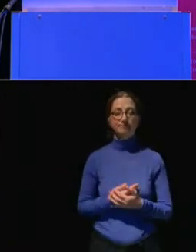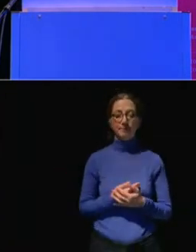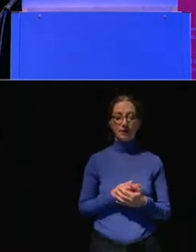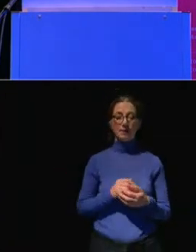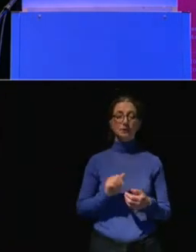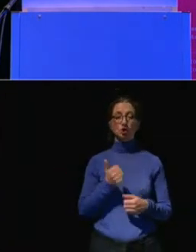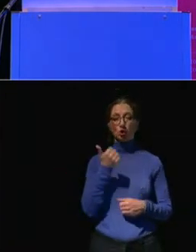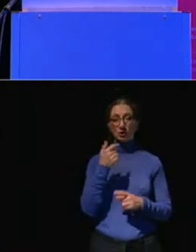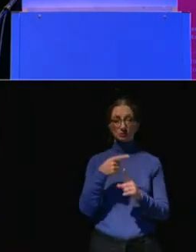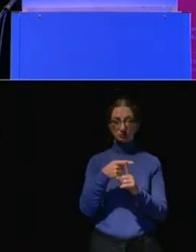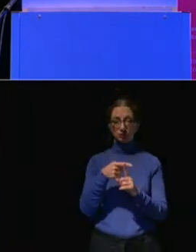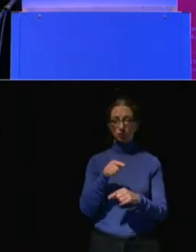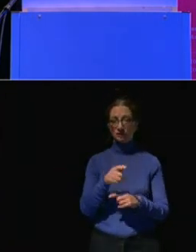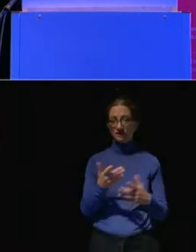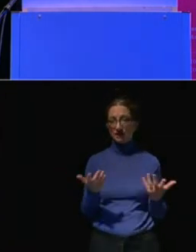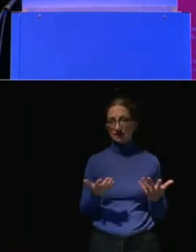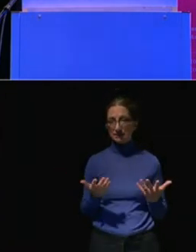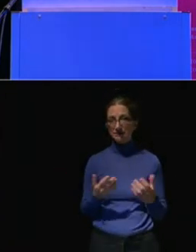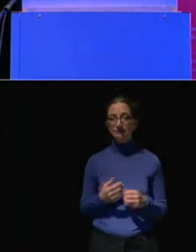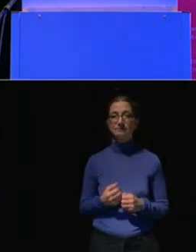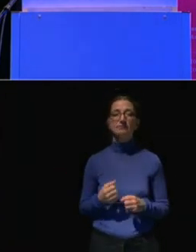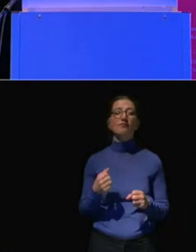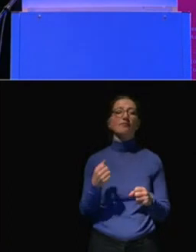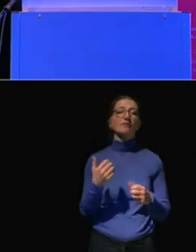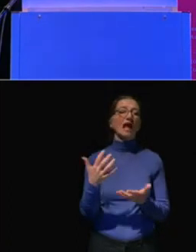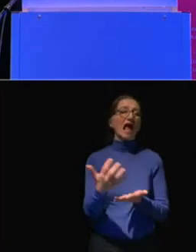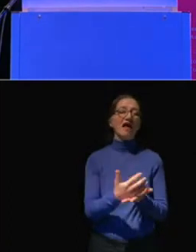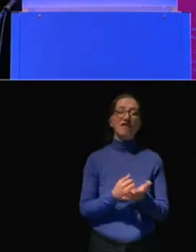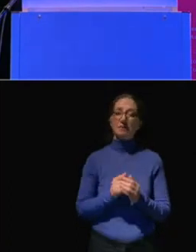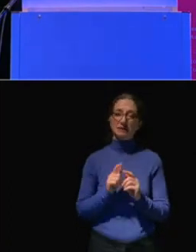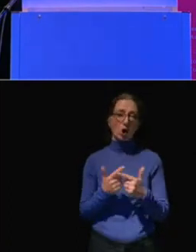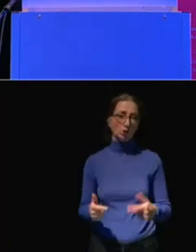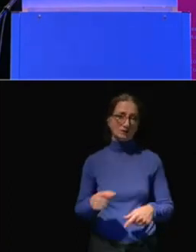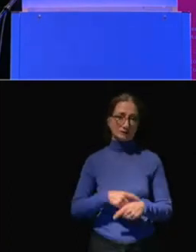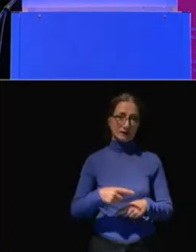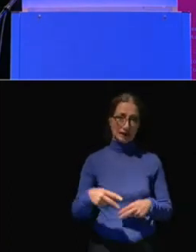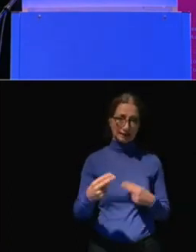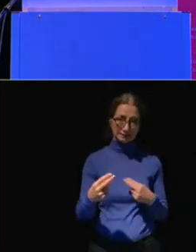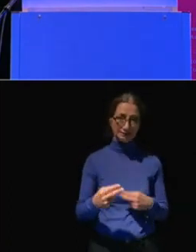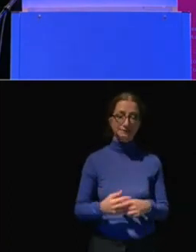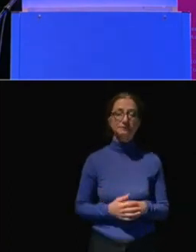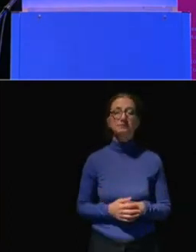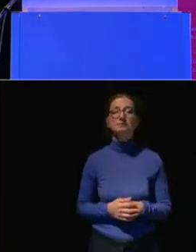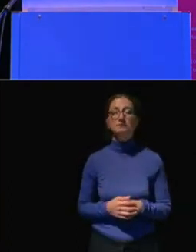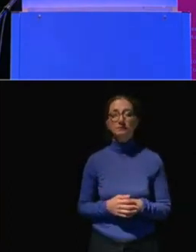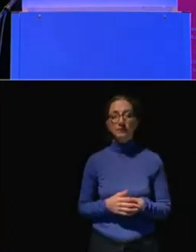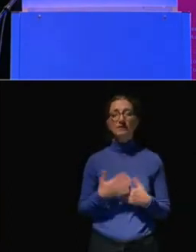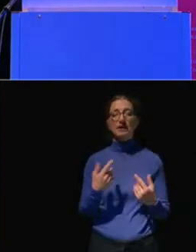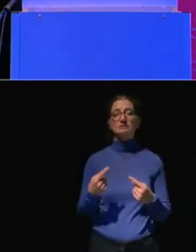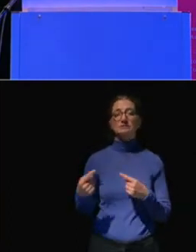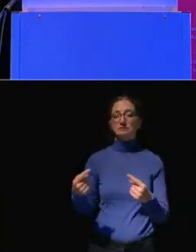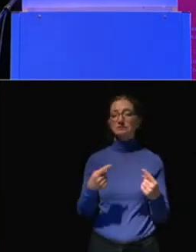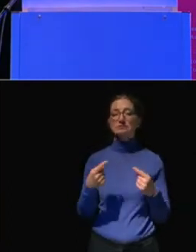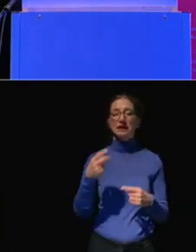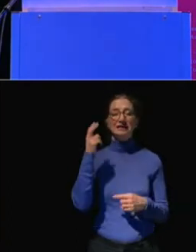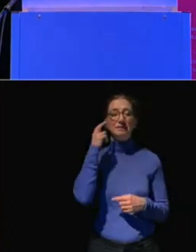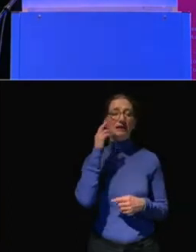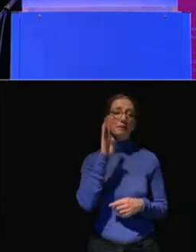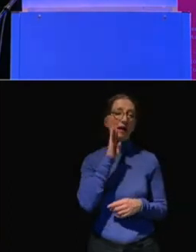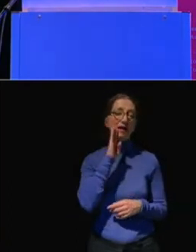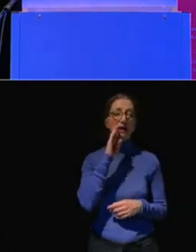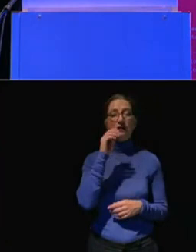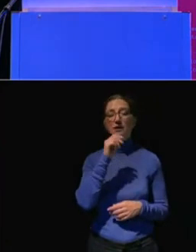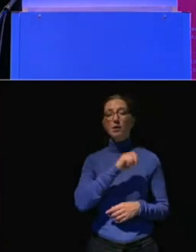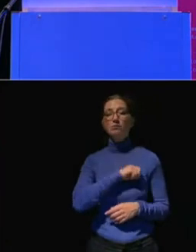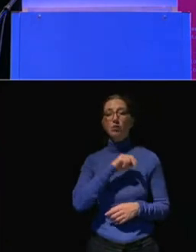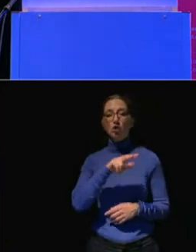Besonderer Fokus war hier das Thema der Erwerbslosigkeit. Wir haben eine Diskussionsrunde mit Expertinnen aus Belgien, Portugal